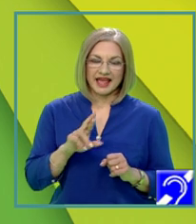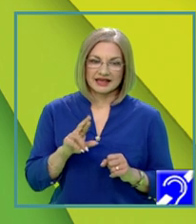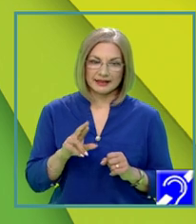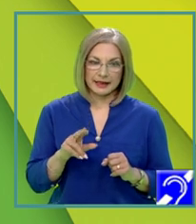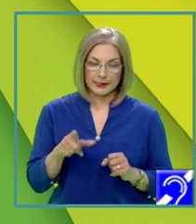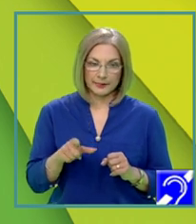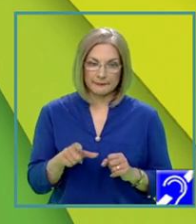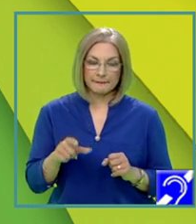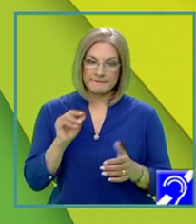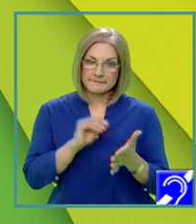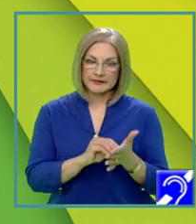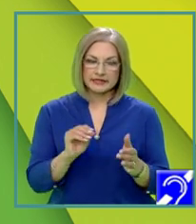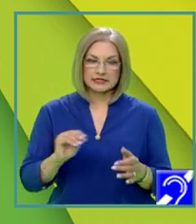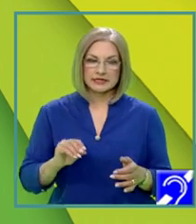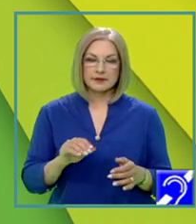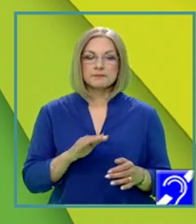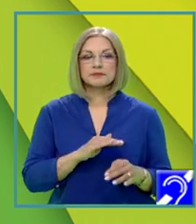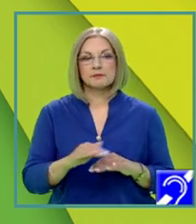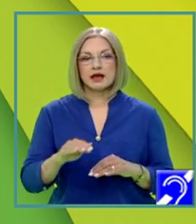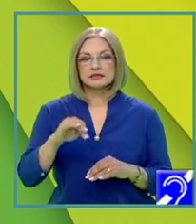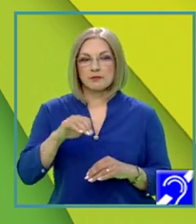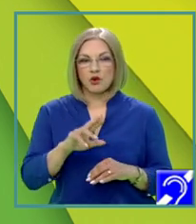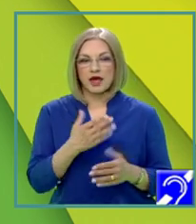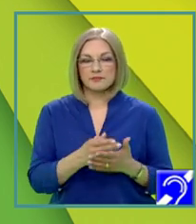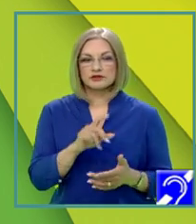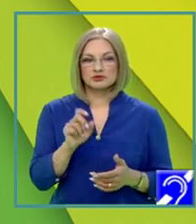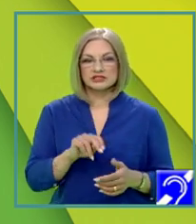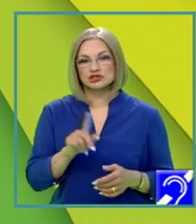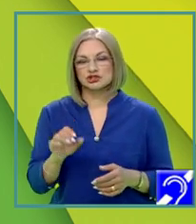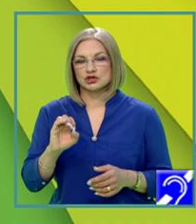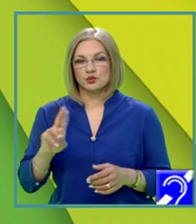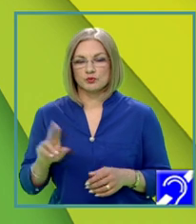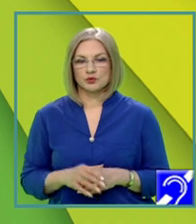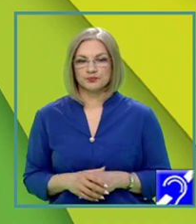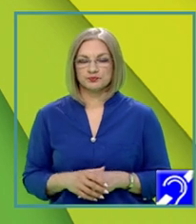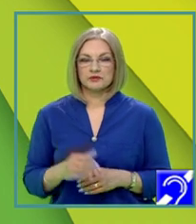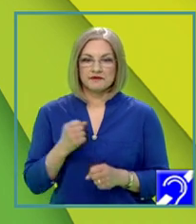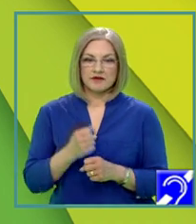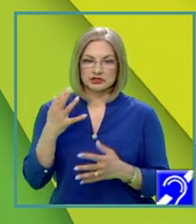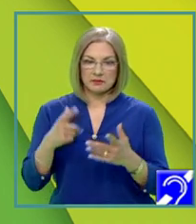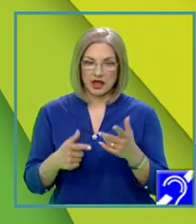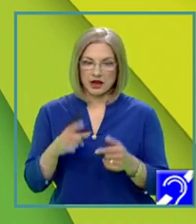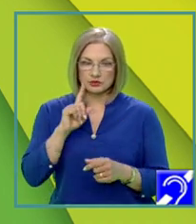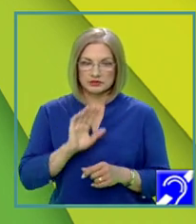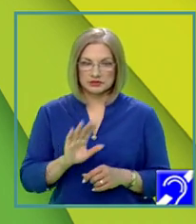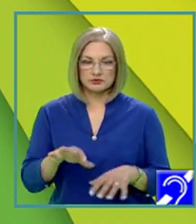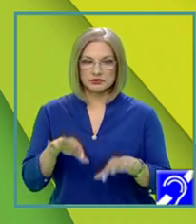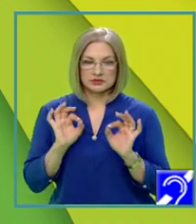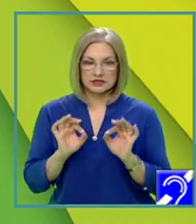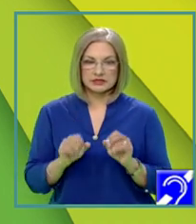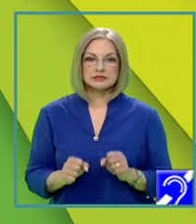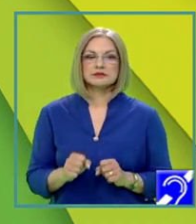produsului de reacție vom scrie masa molară pentru zi în respectiv pentru cupru pentru un calcul simplu găsim masa de cupru egal cu